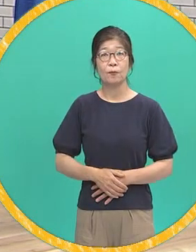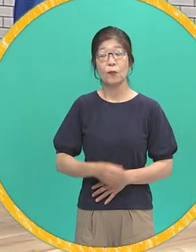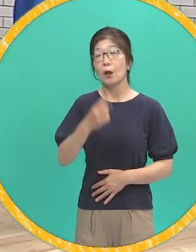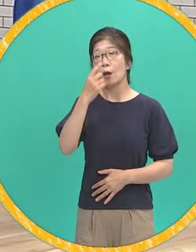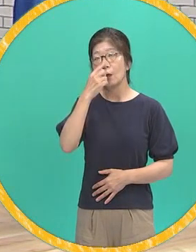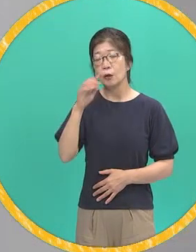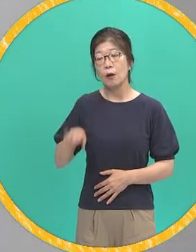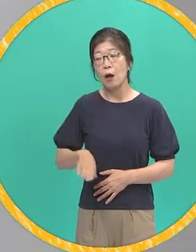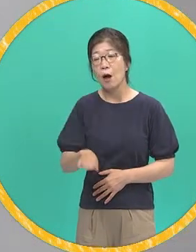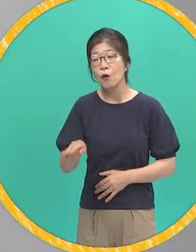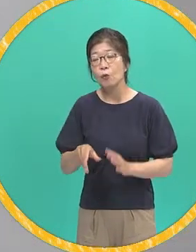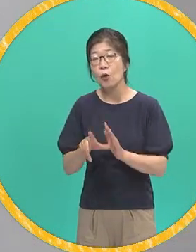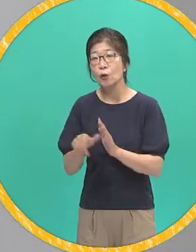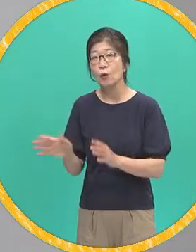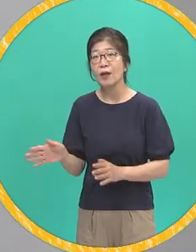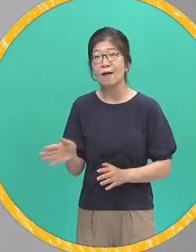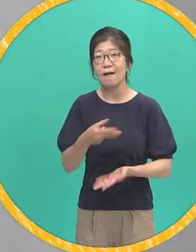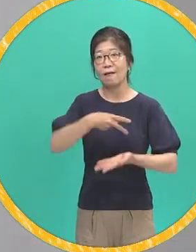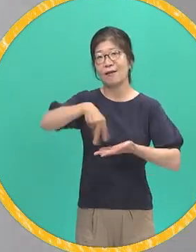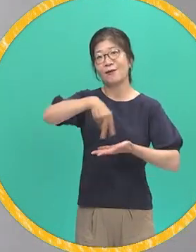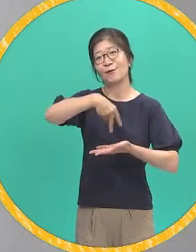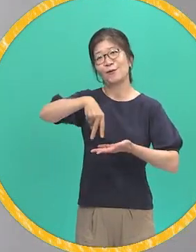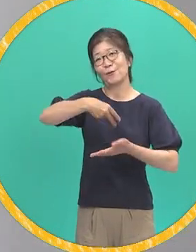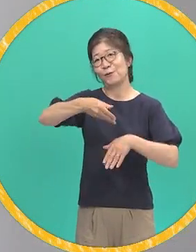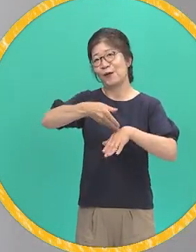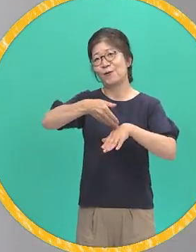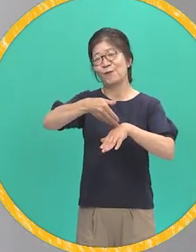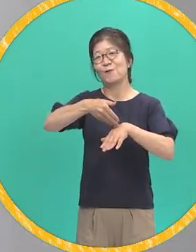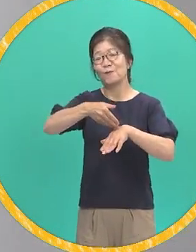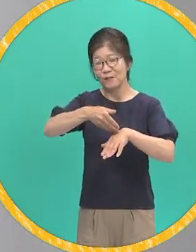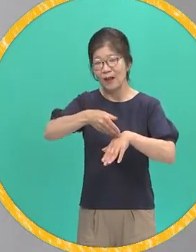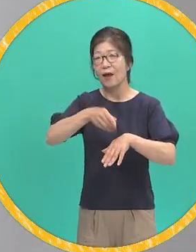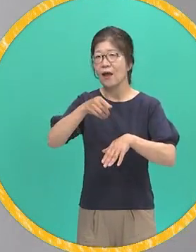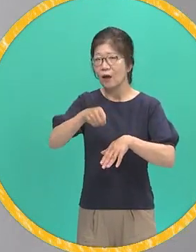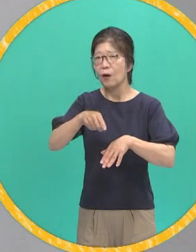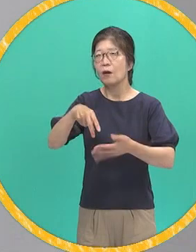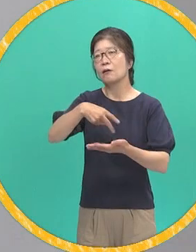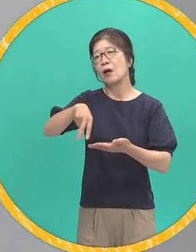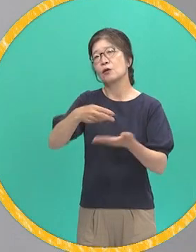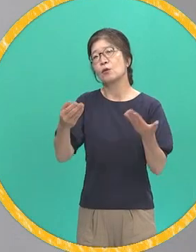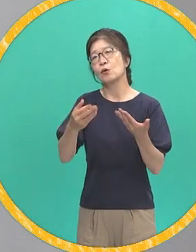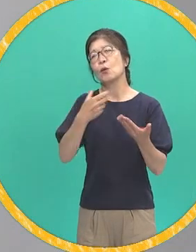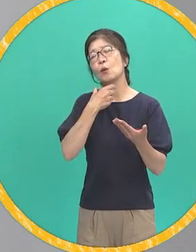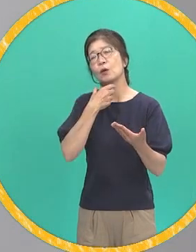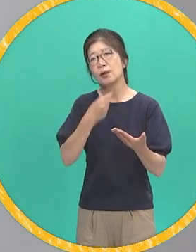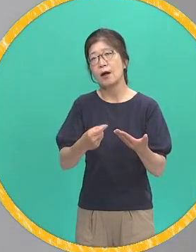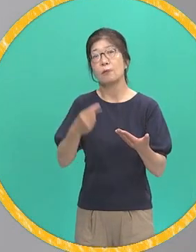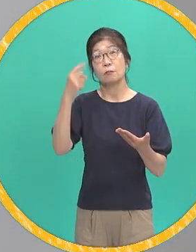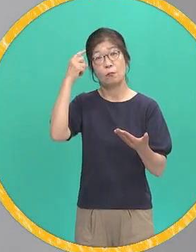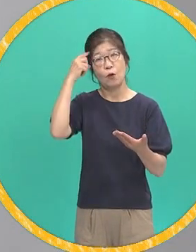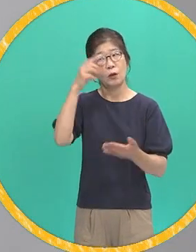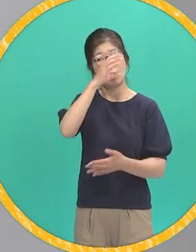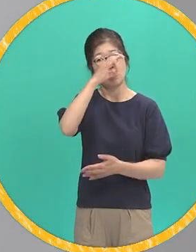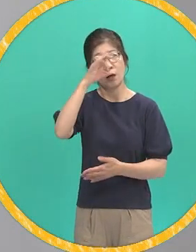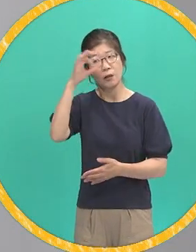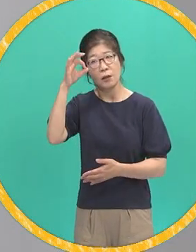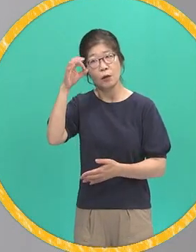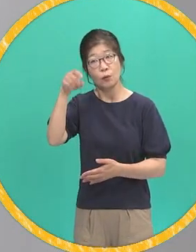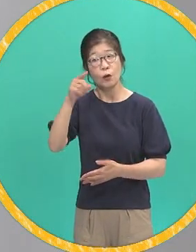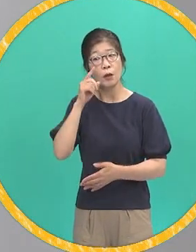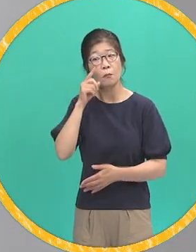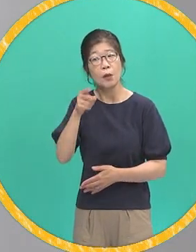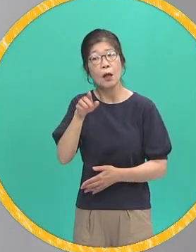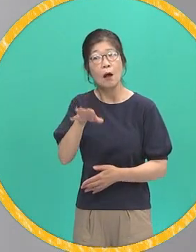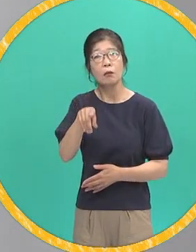は小さい頃から踊りをしていてそれを活かしたいなと思って就職活動してた時にこのカラーガード見つけたんですけども